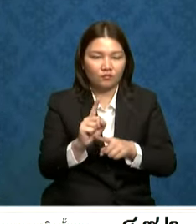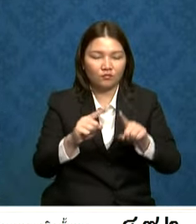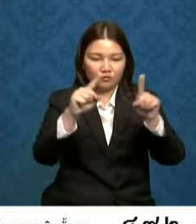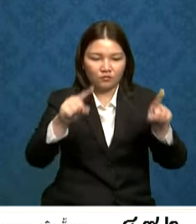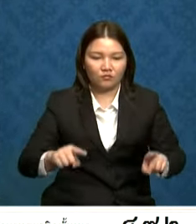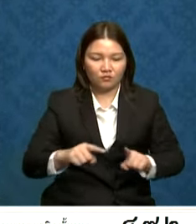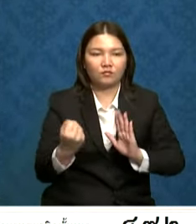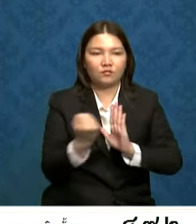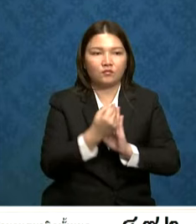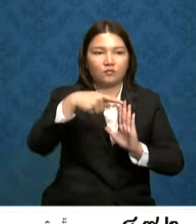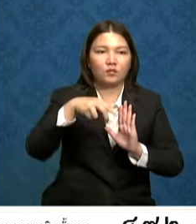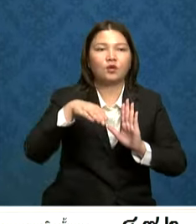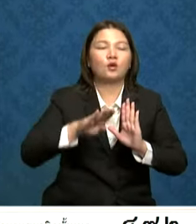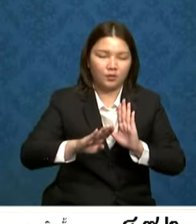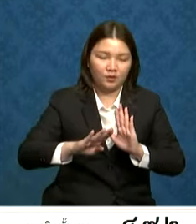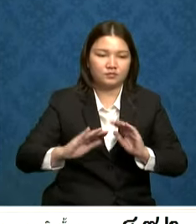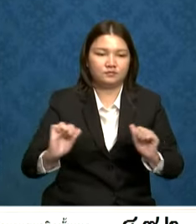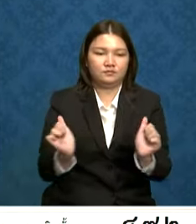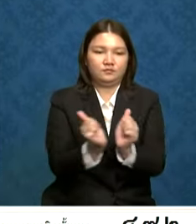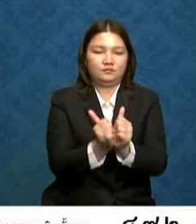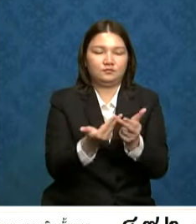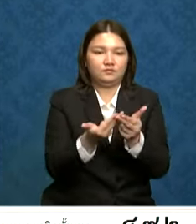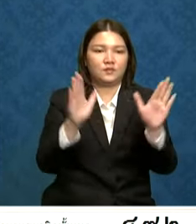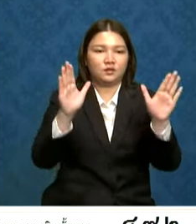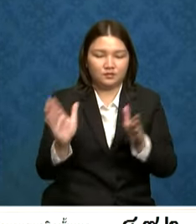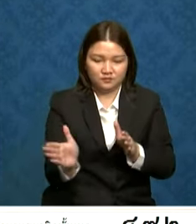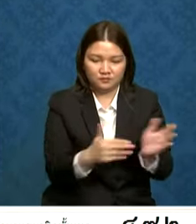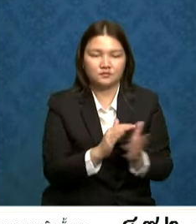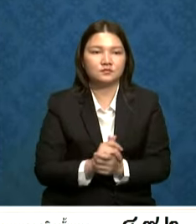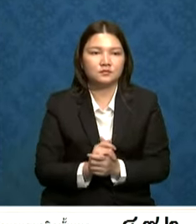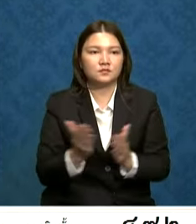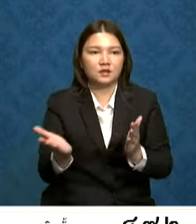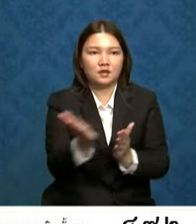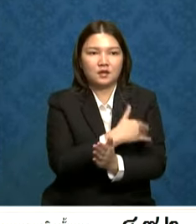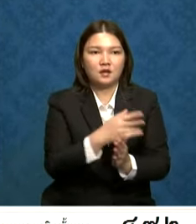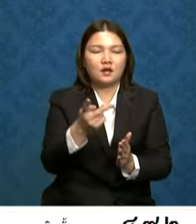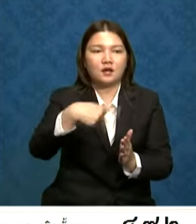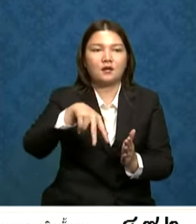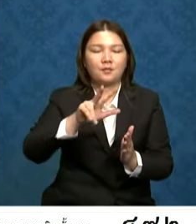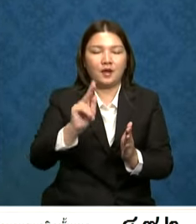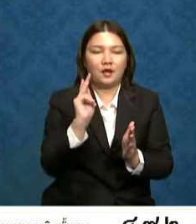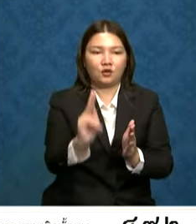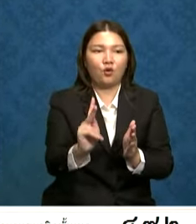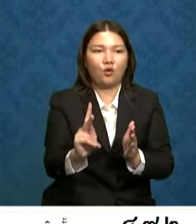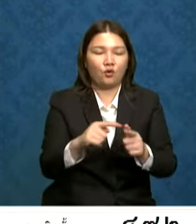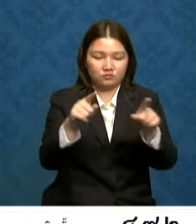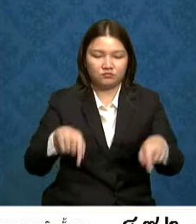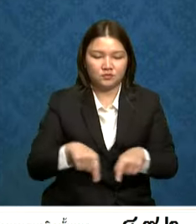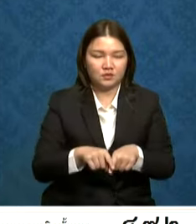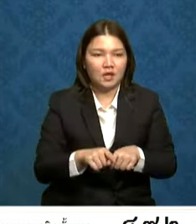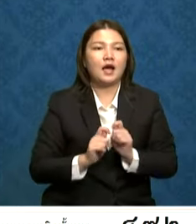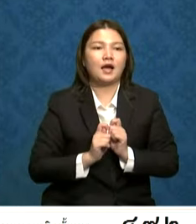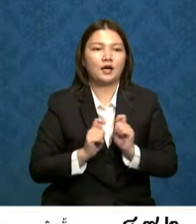พระราชบัญญัตินิรโทษกรรมและภาพผนวกกซึ่งเป็นรายงานของคณะ